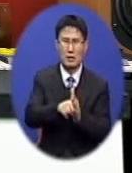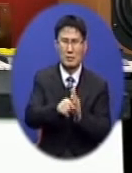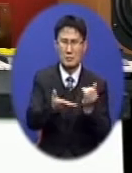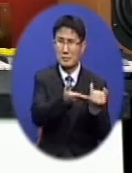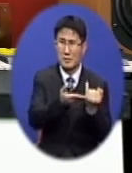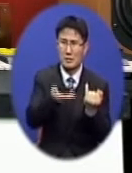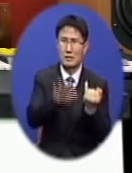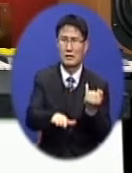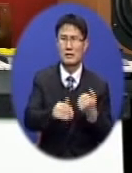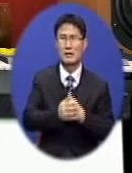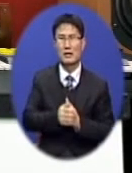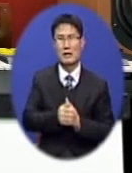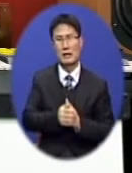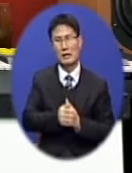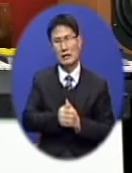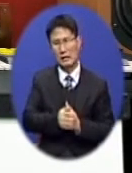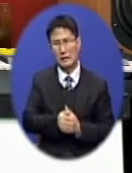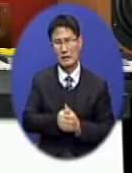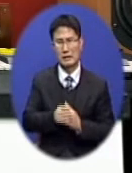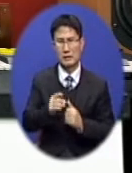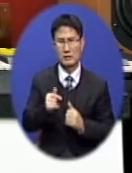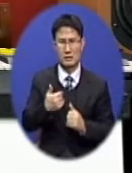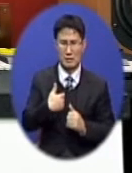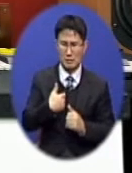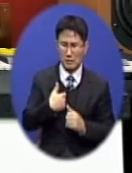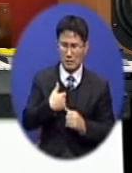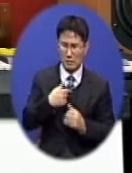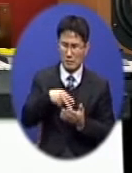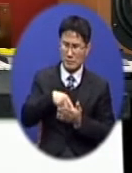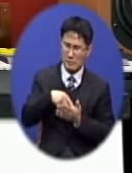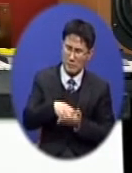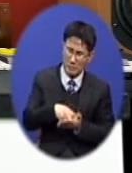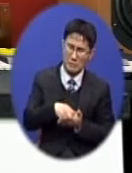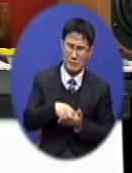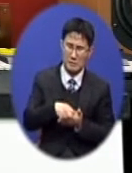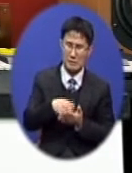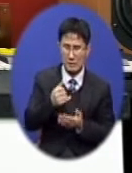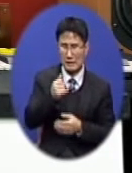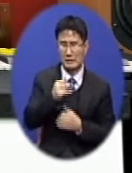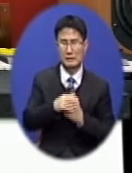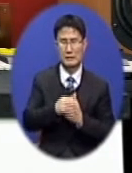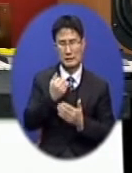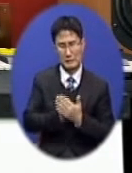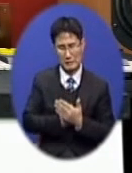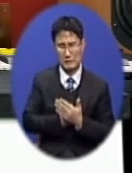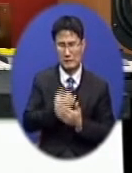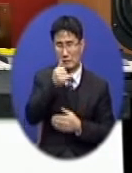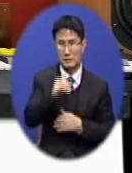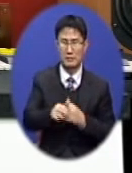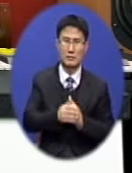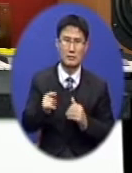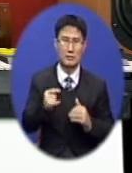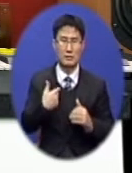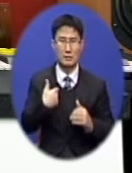해온다데 그 아차 나 사기당했구나 그러고 나는 다리 힘이 빠지고 쓰릴 뻔했거든요. 그러고 우리 아들 딸 사이 매너리